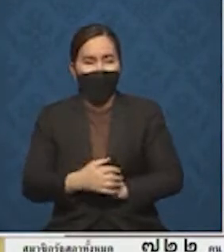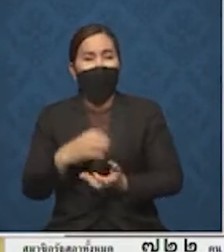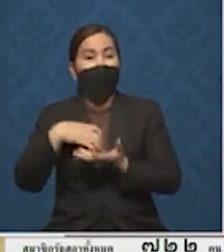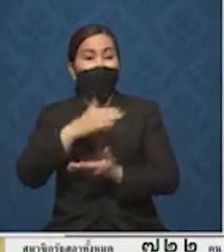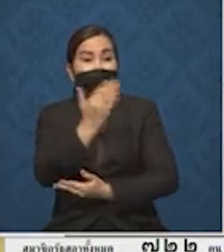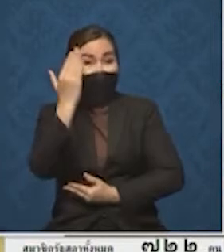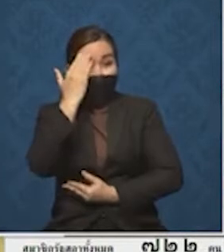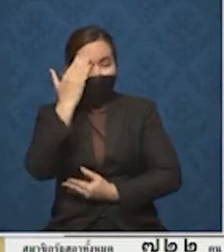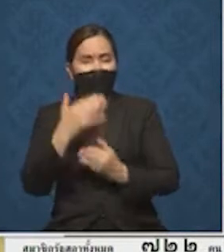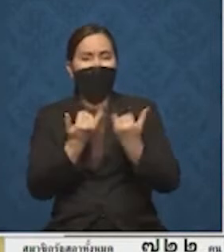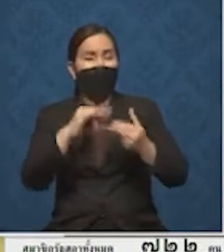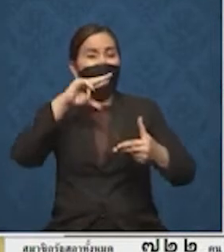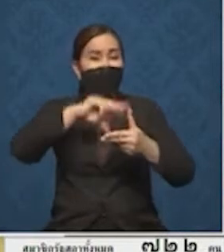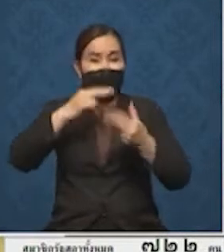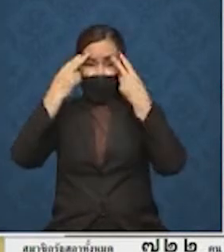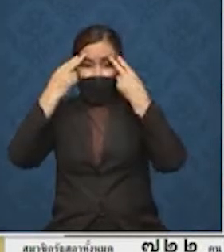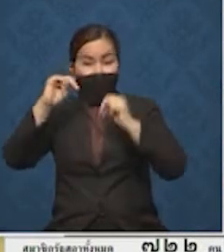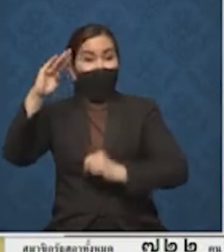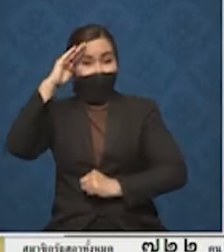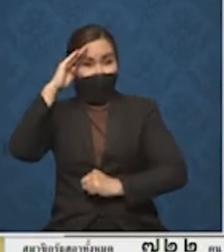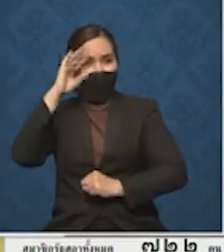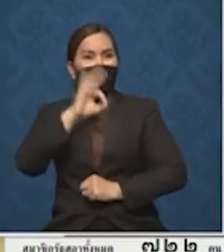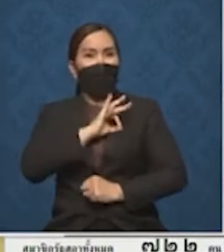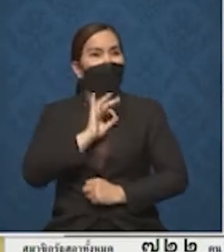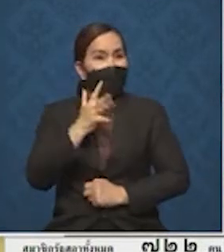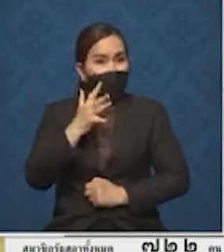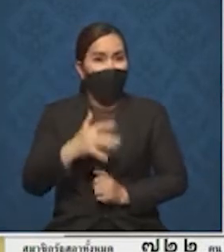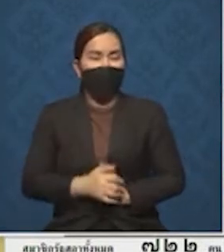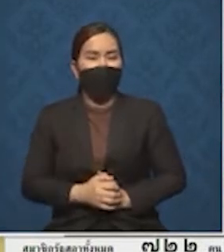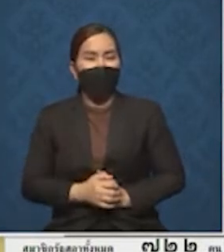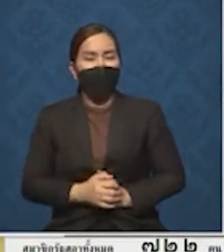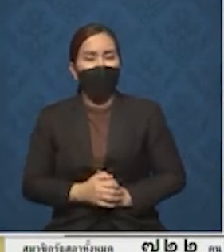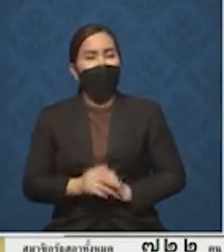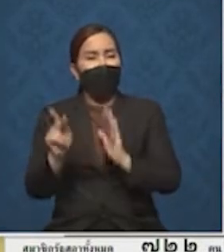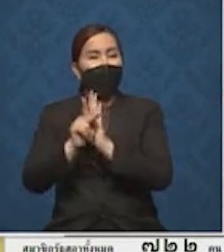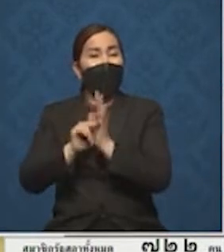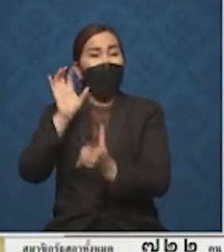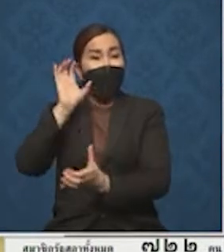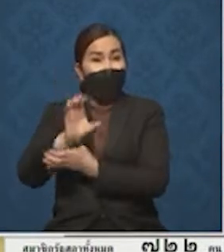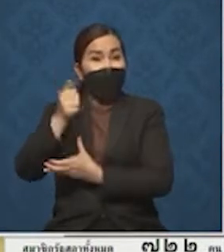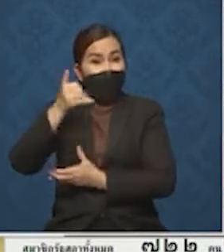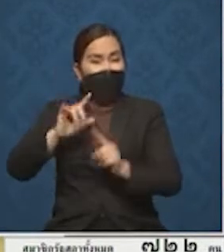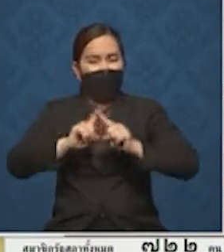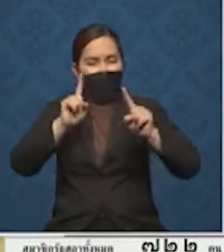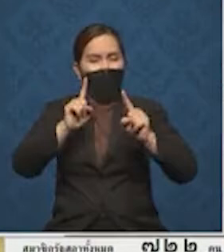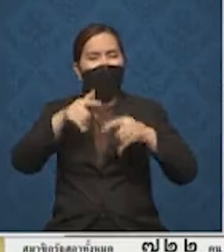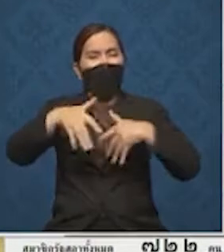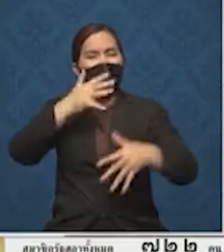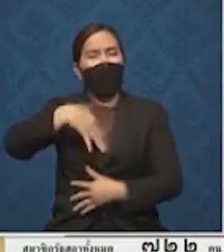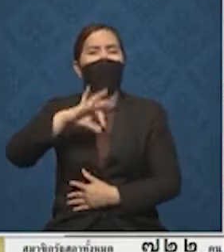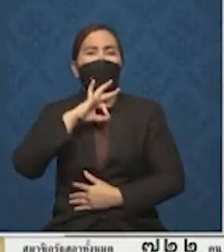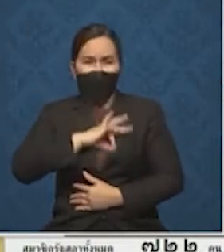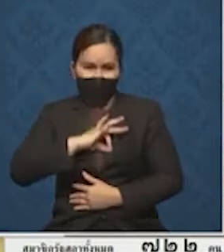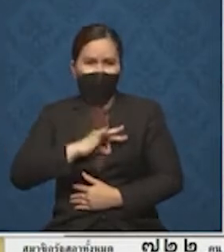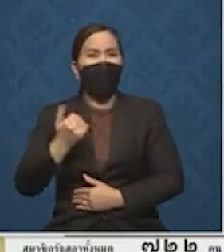ถึงแ้ว่าในทางกฎหมายอาจจะเออมไมถึงแต่ในฟาร์มเชื่อฟาร์มรู้สึกของประชาชนนั้น